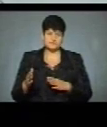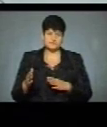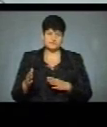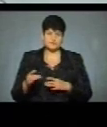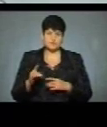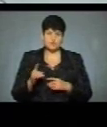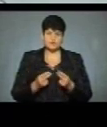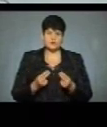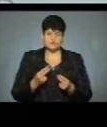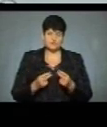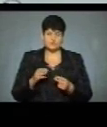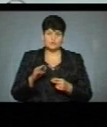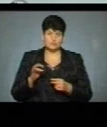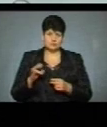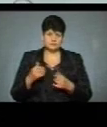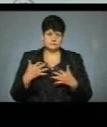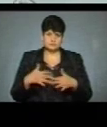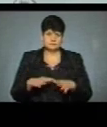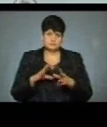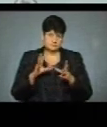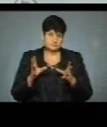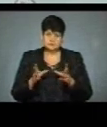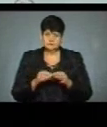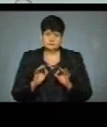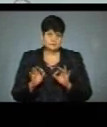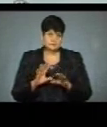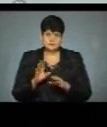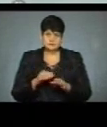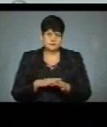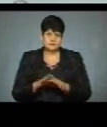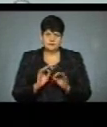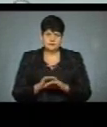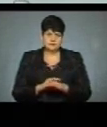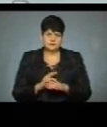що от ігровий тонус чуть втратили. А так, в основному, все виконали, молодці всі.